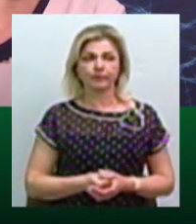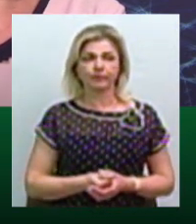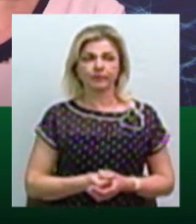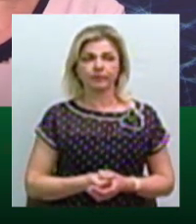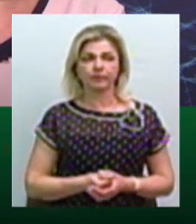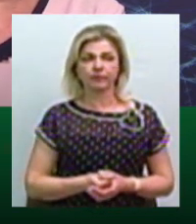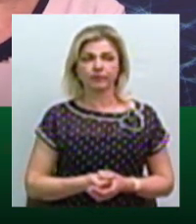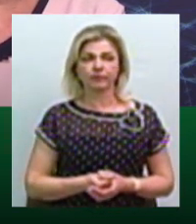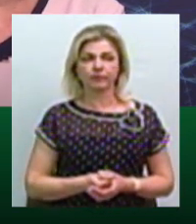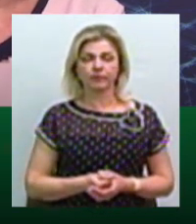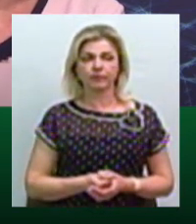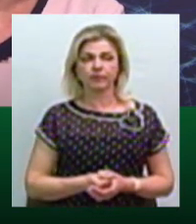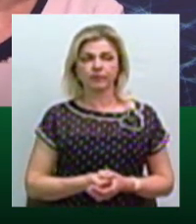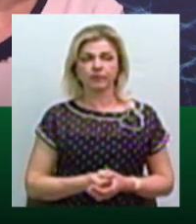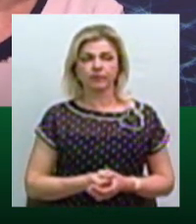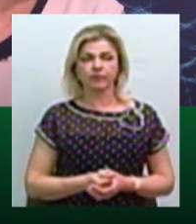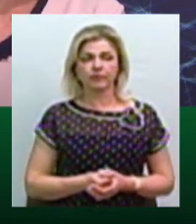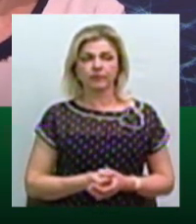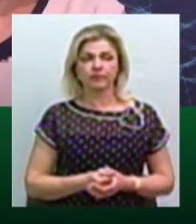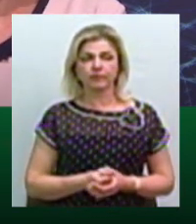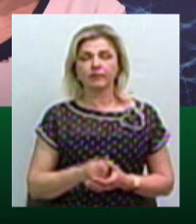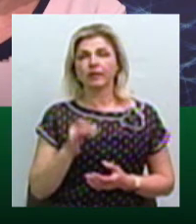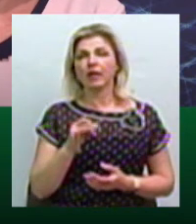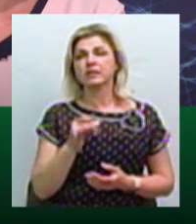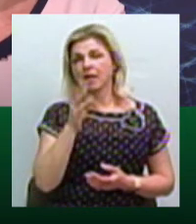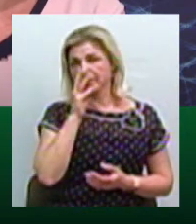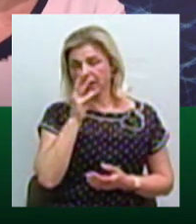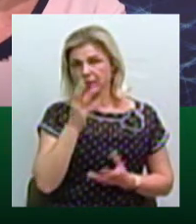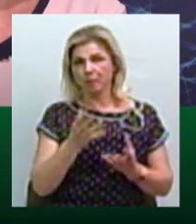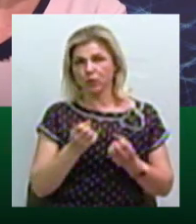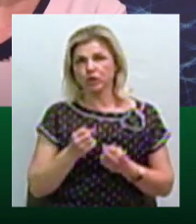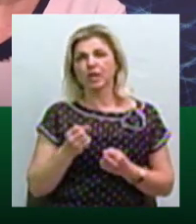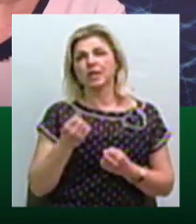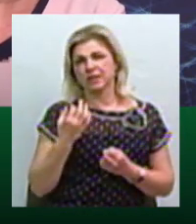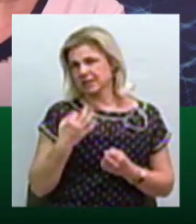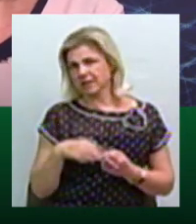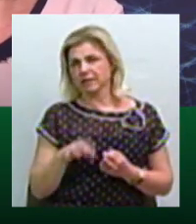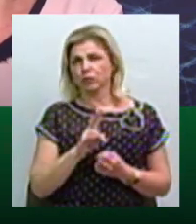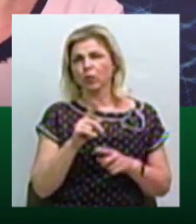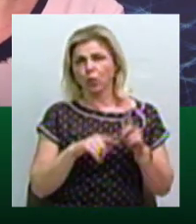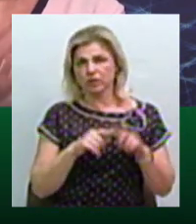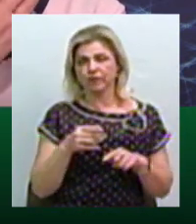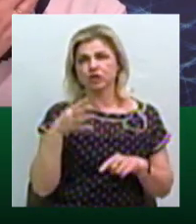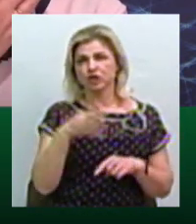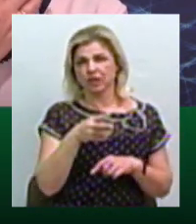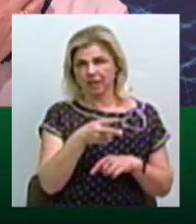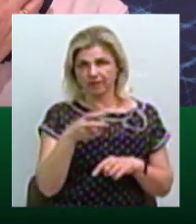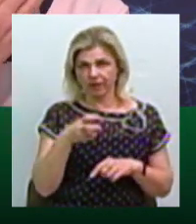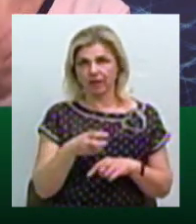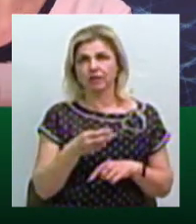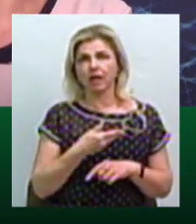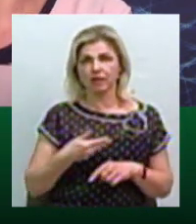зарабатывает минимальную, 4200. Нас 4 человека прописано, но 2